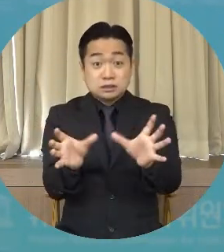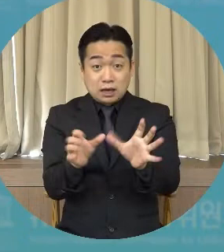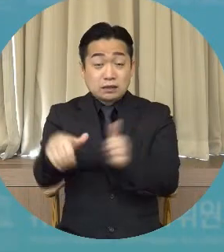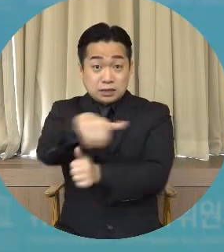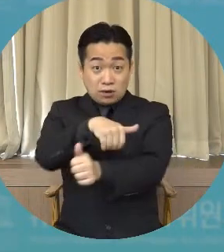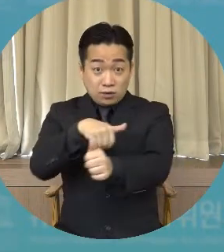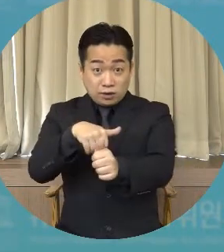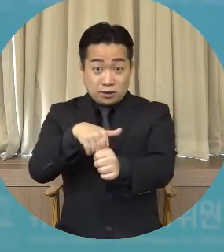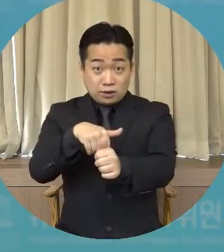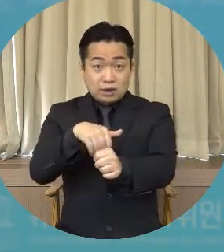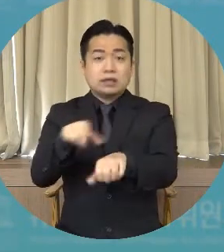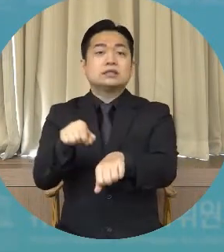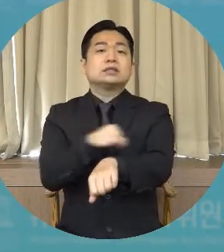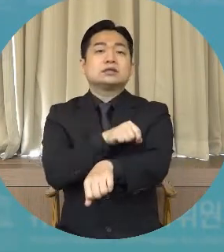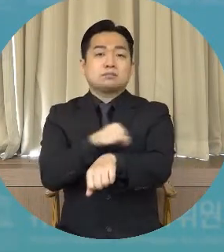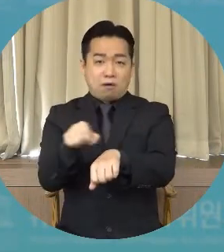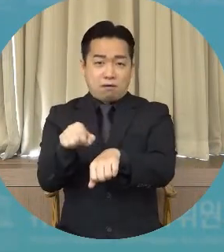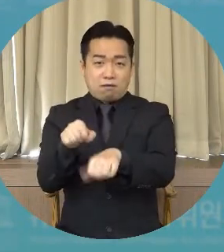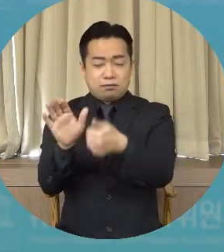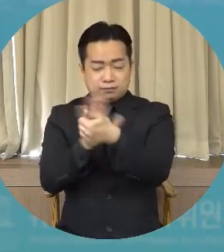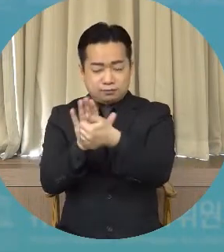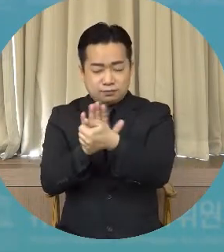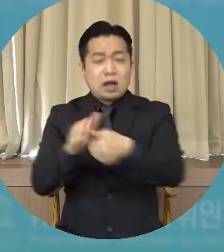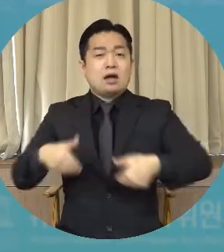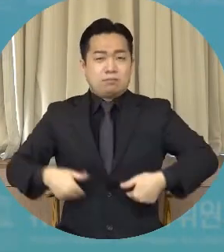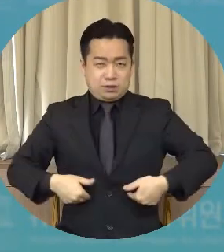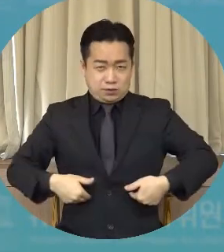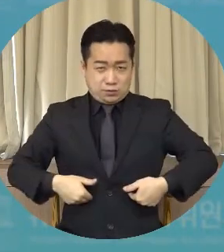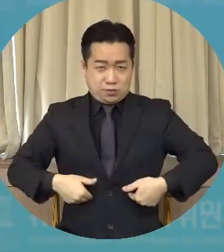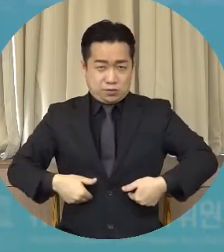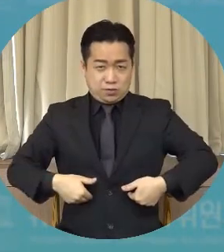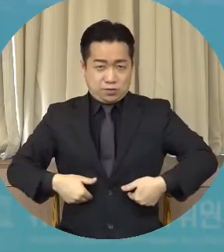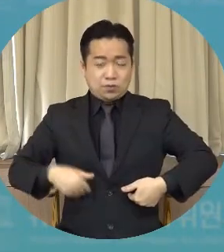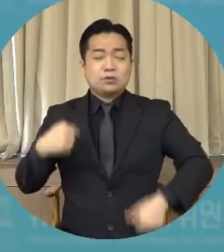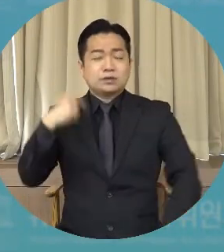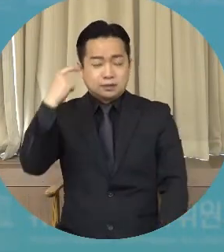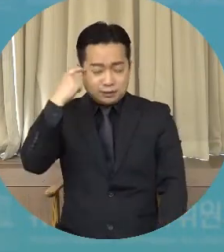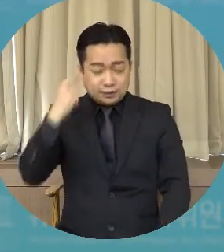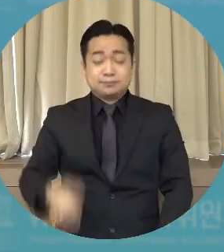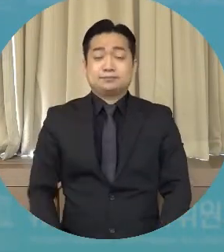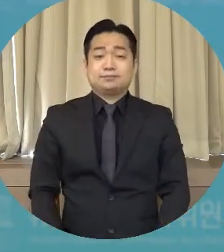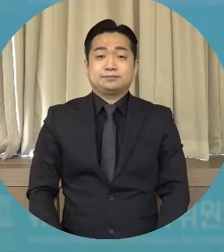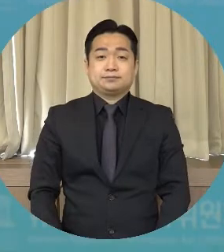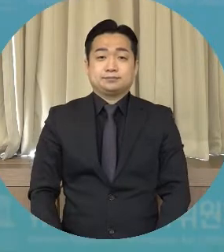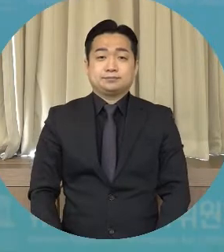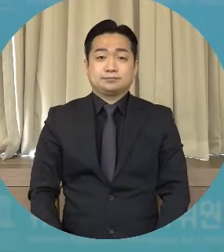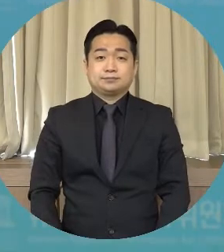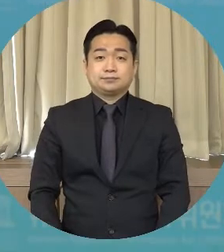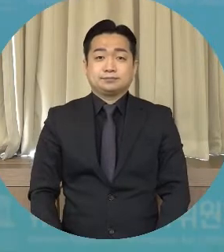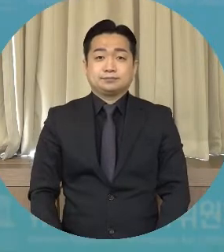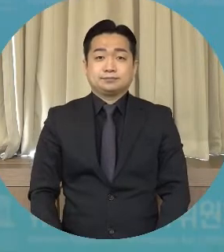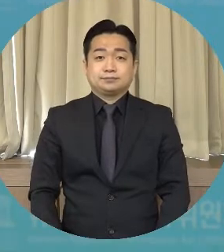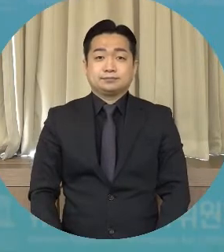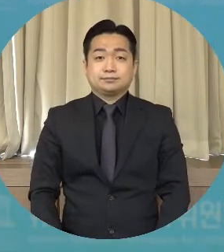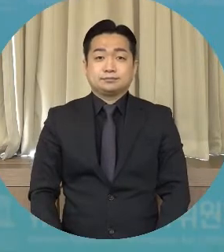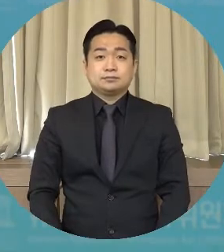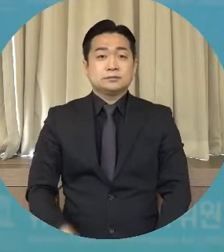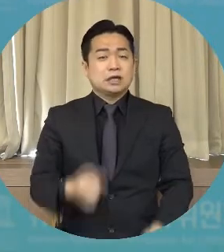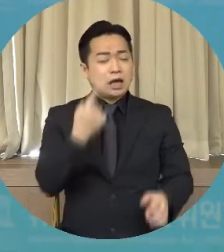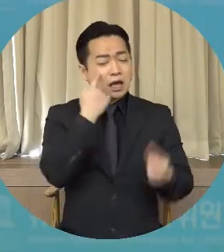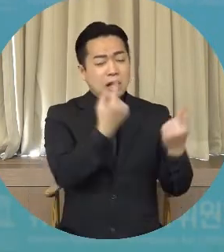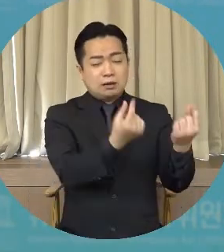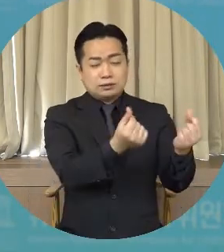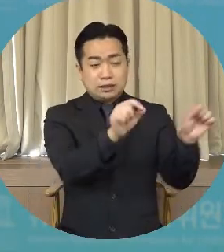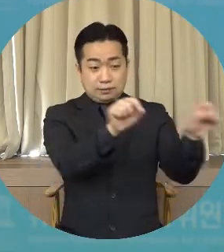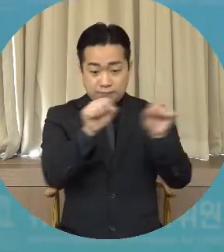대한 특별한 고려가 필요했기 때문이라고 생각합니다. 이와 같은 맥락에서